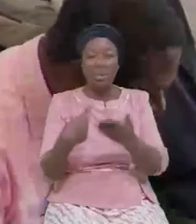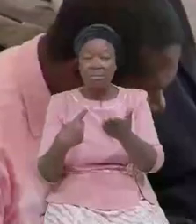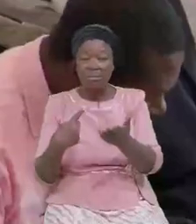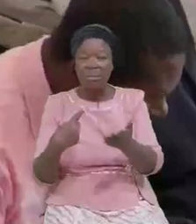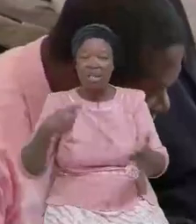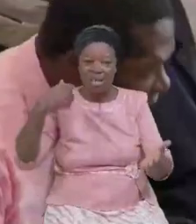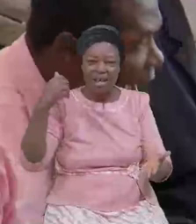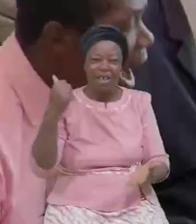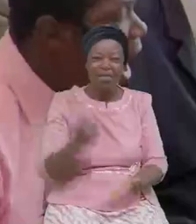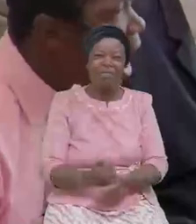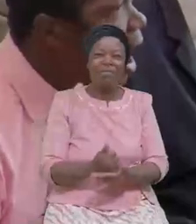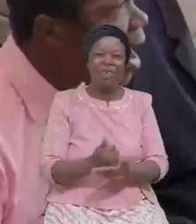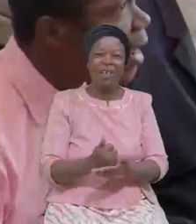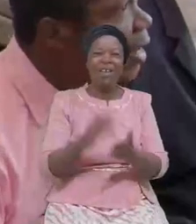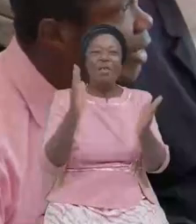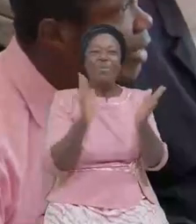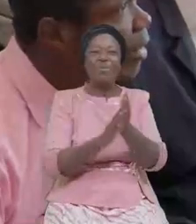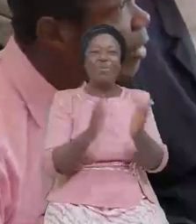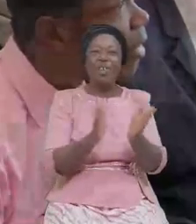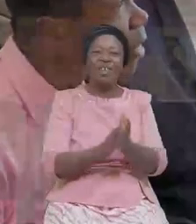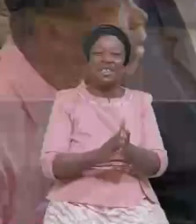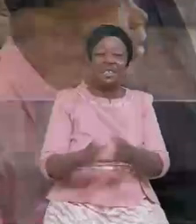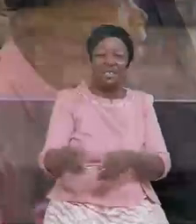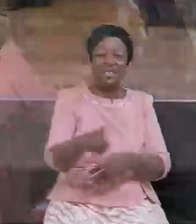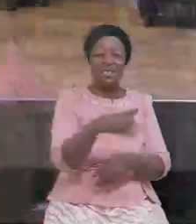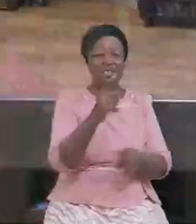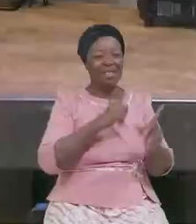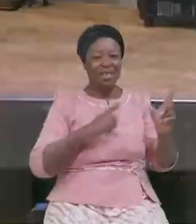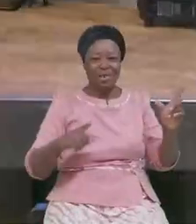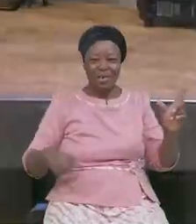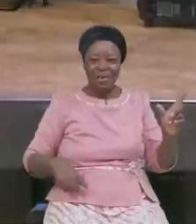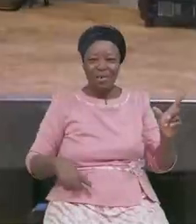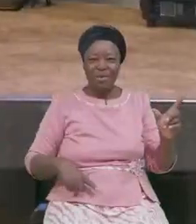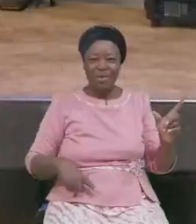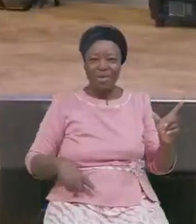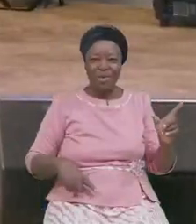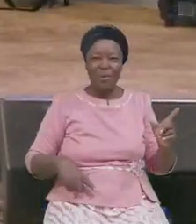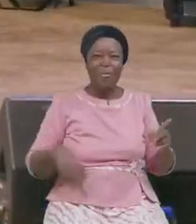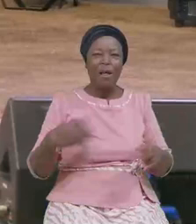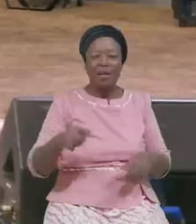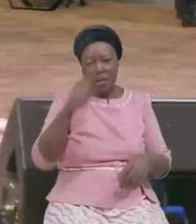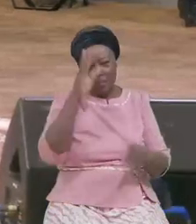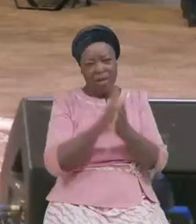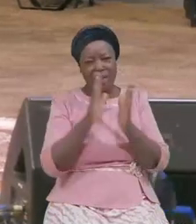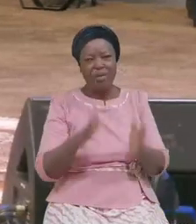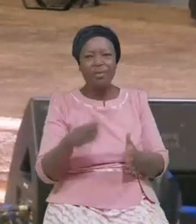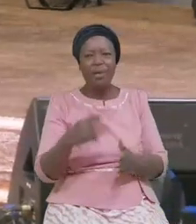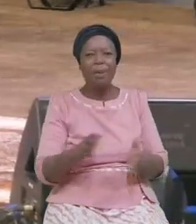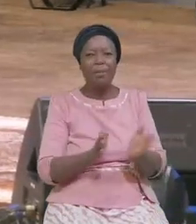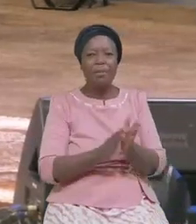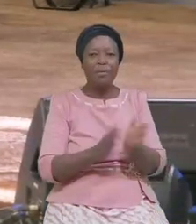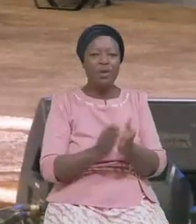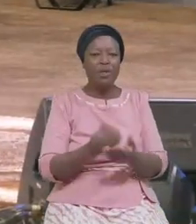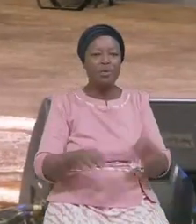Amen. Louez l'Éternel. Les croyants doivent avoir une poursuite de